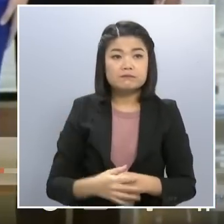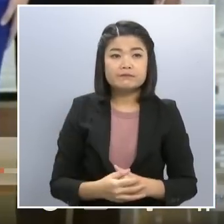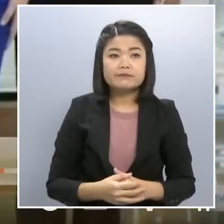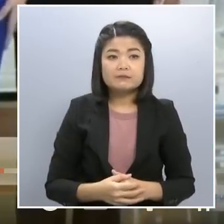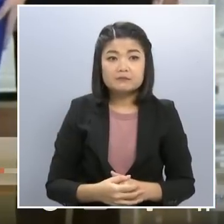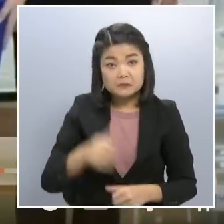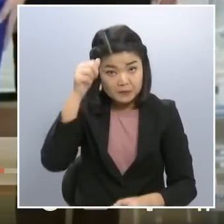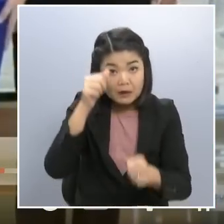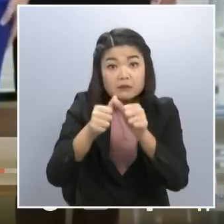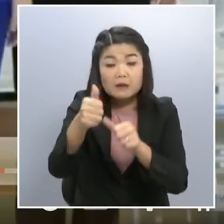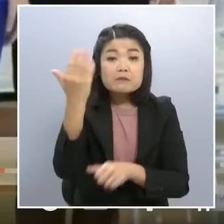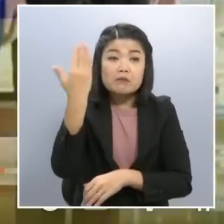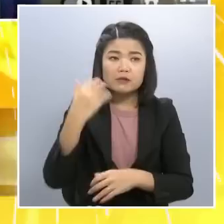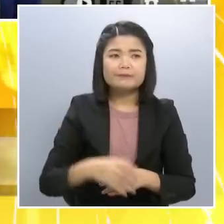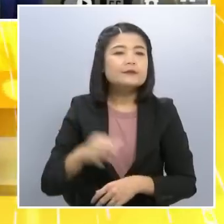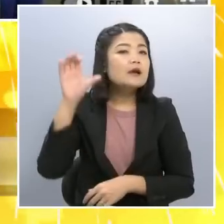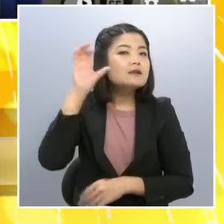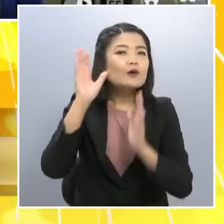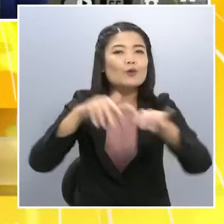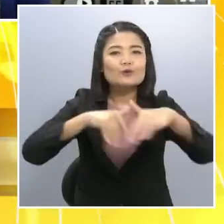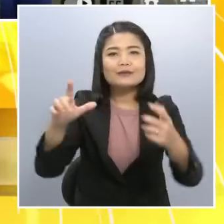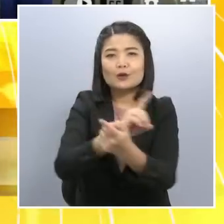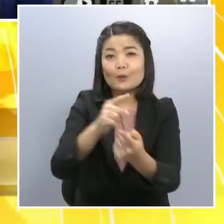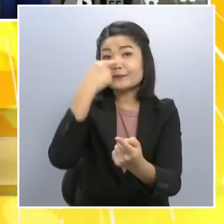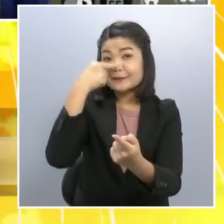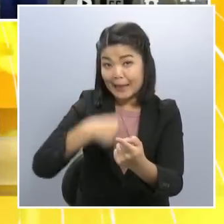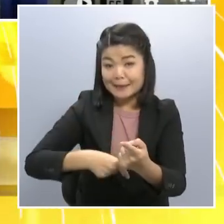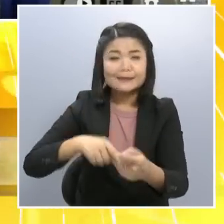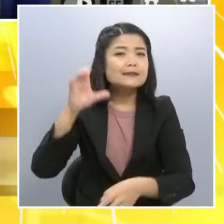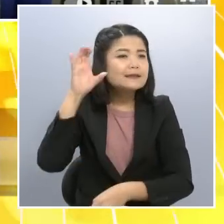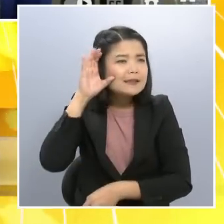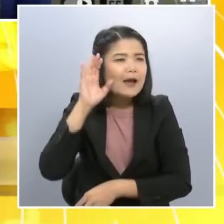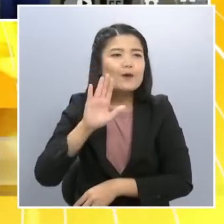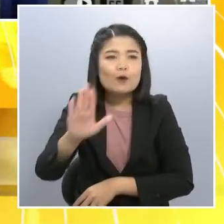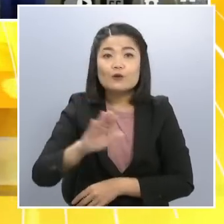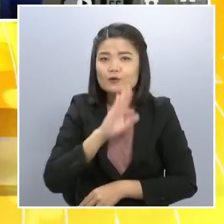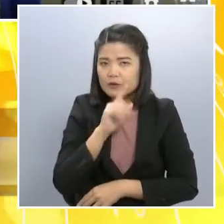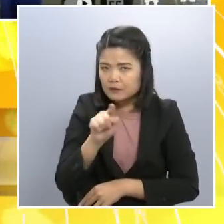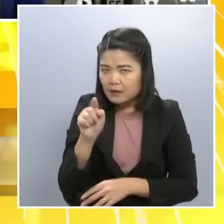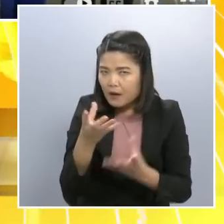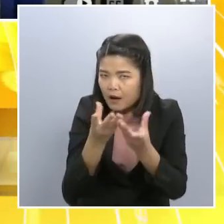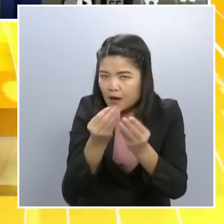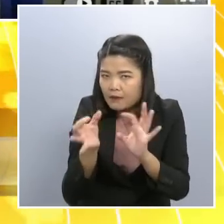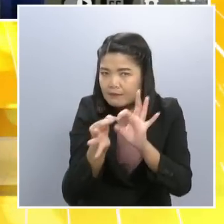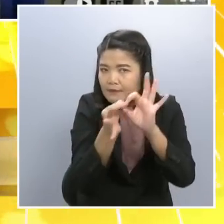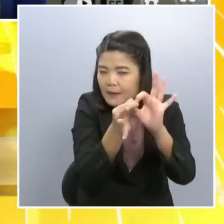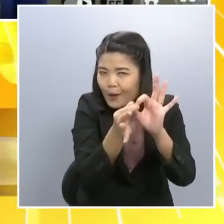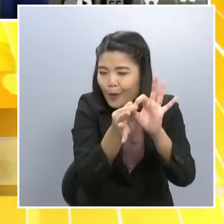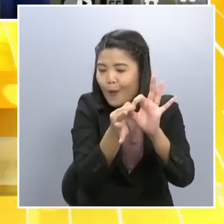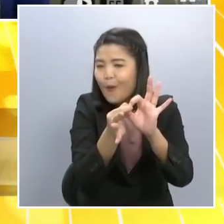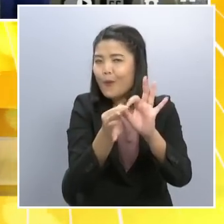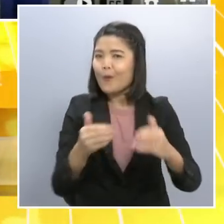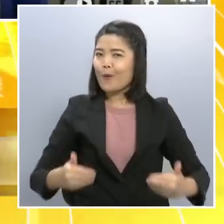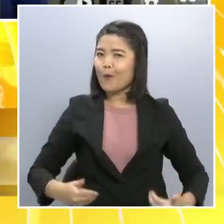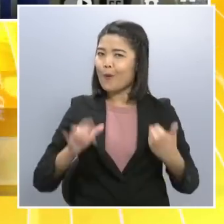พราะฉะนั้นความเชื่อสังคมไทยก็ถึงเชื่อแบบศรัทธาเฮ้ยถ้าเลขมันโยงใหญ่ขนาดนี ้ต้องรอดแล้ว